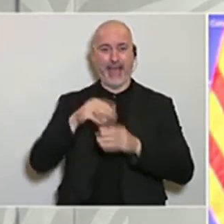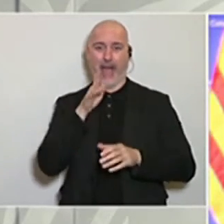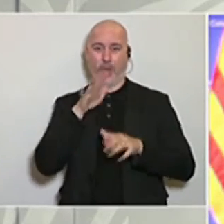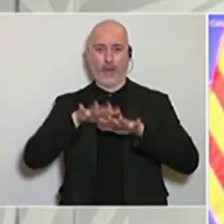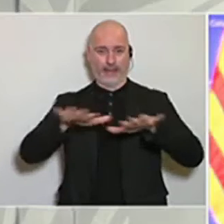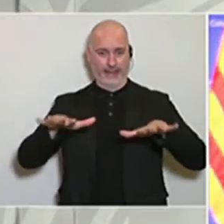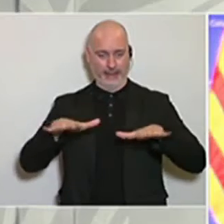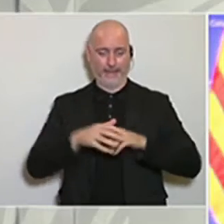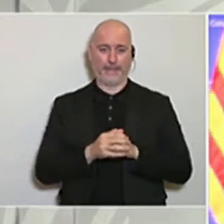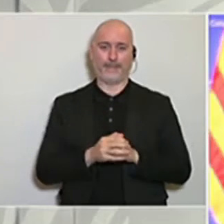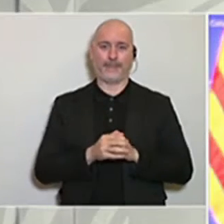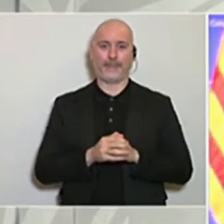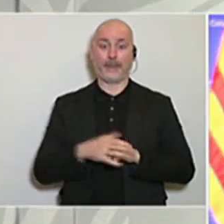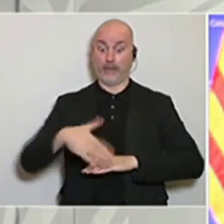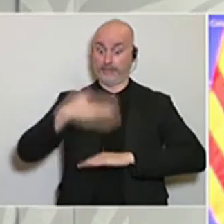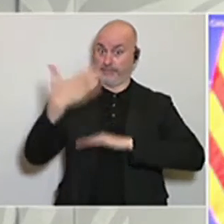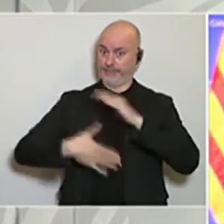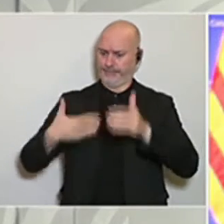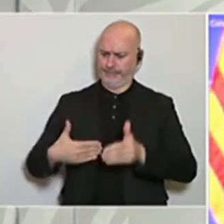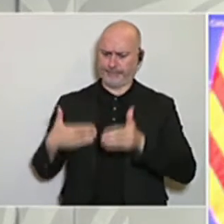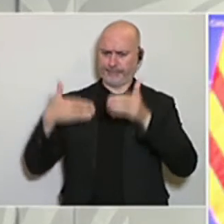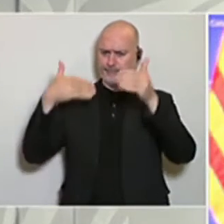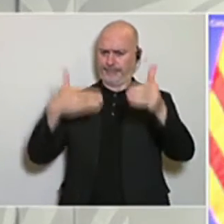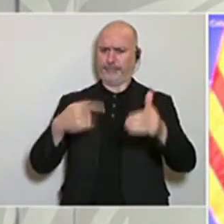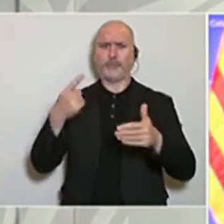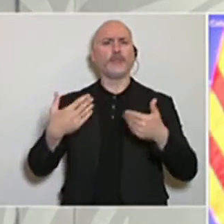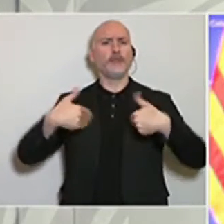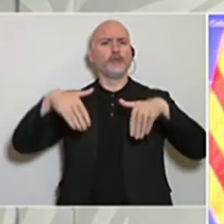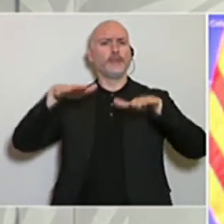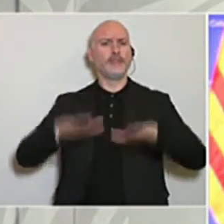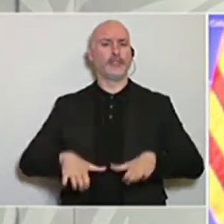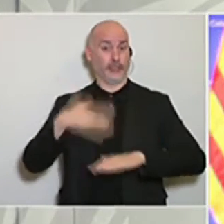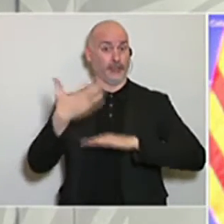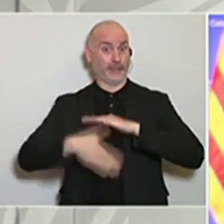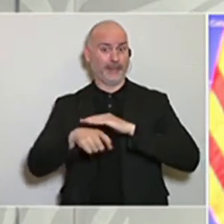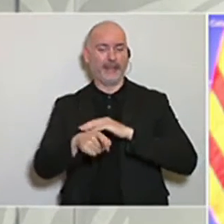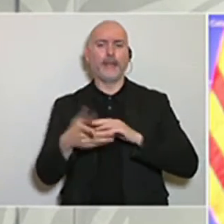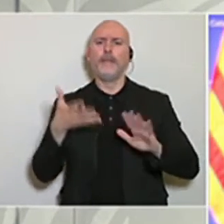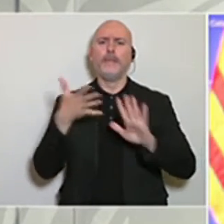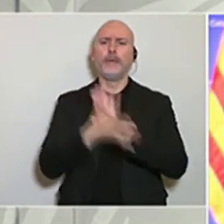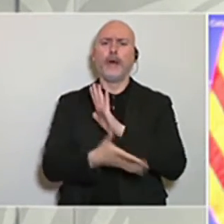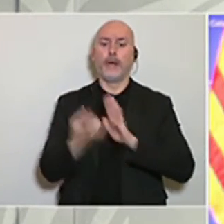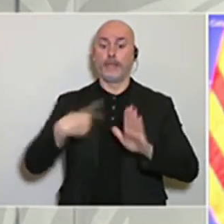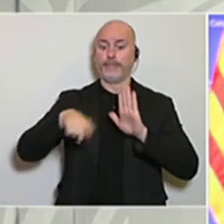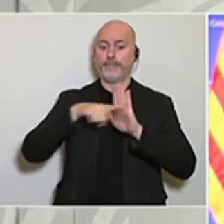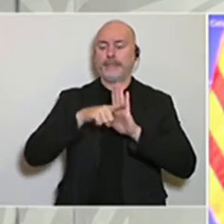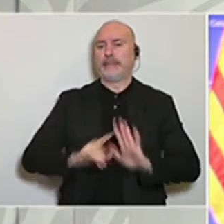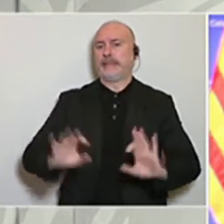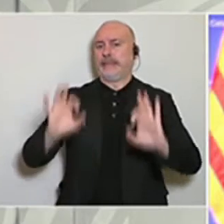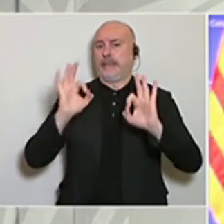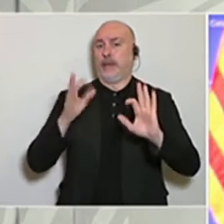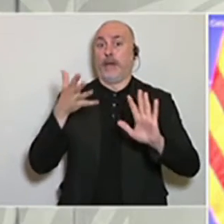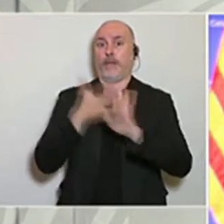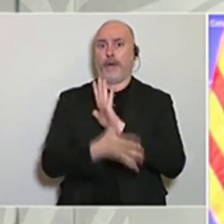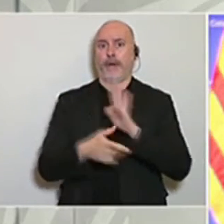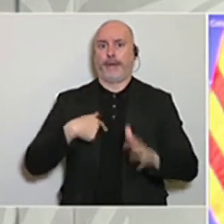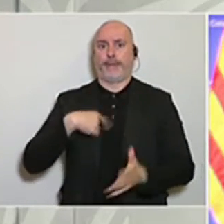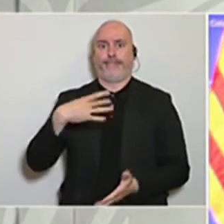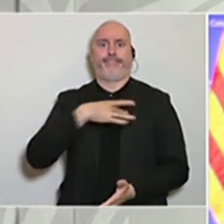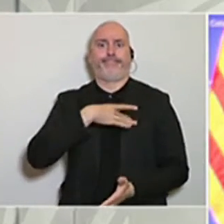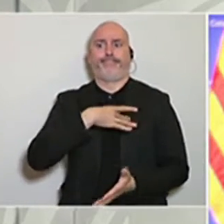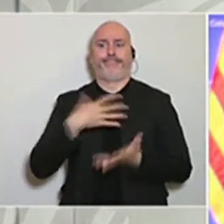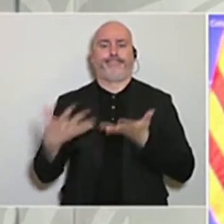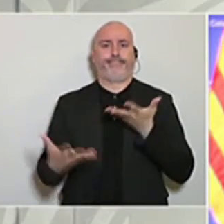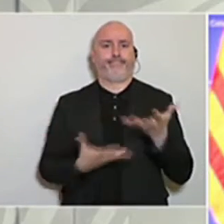La nova ampliació d'aquest termini de suspensió és una mesura excepcional davant la incertesa de les condicions en les que es